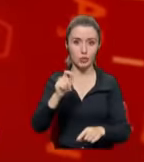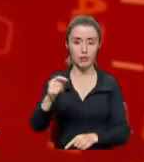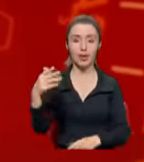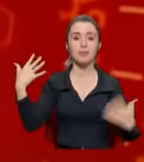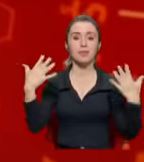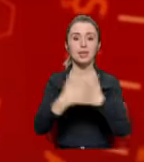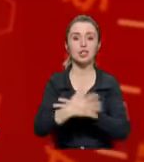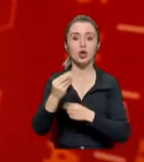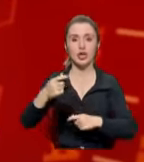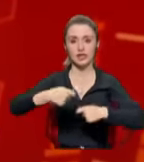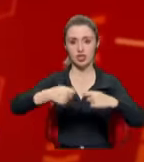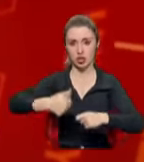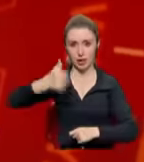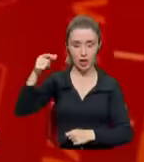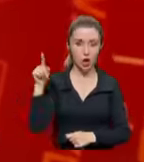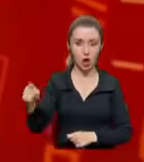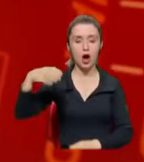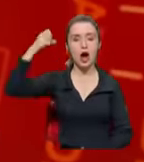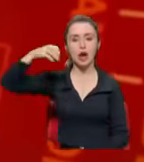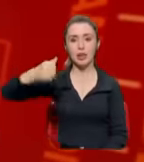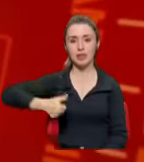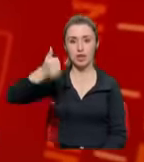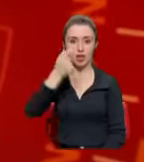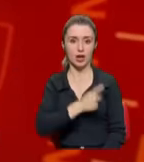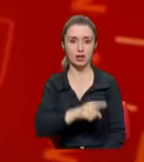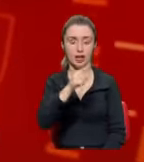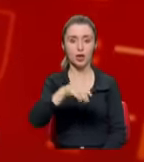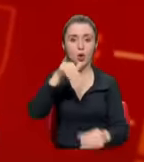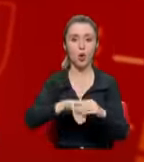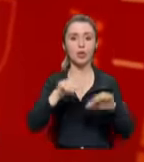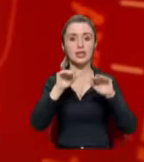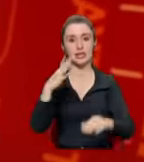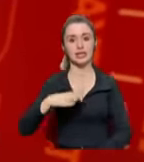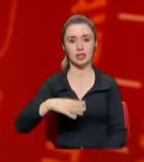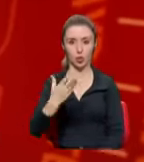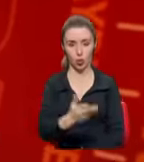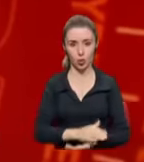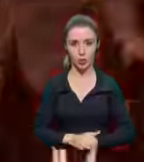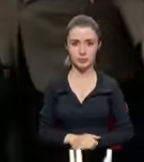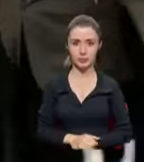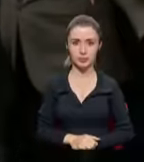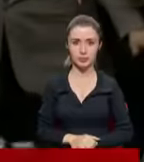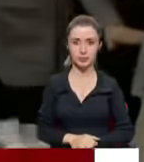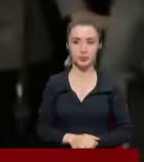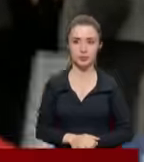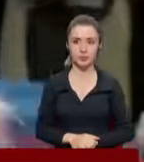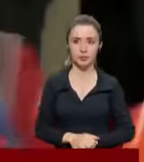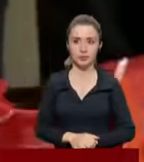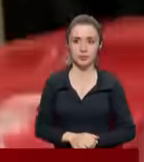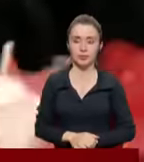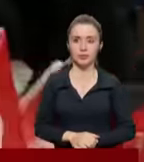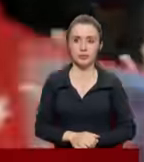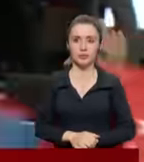gecede bulunan Ticaret Bakanı AK Partili başkan adayına oy desteği istedi İstanbul